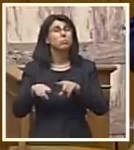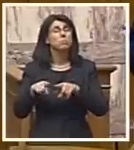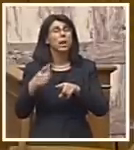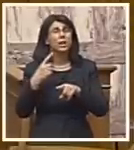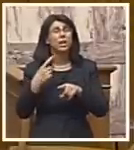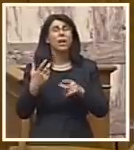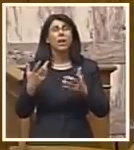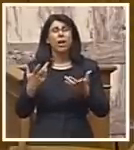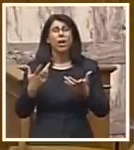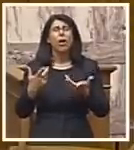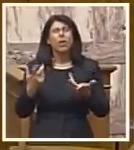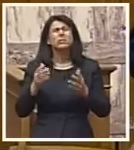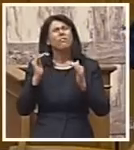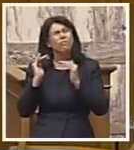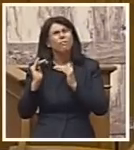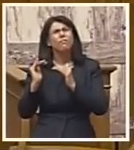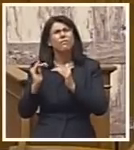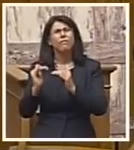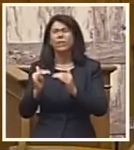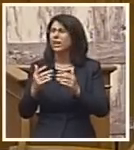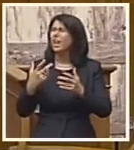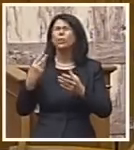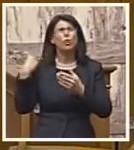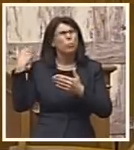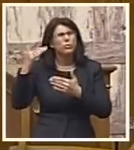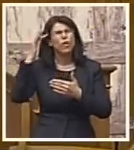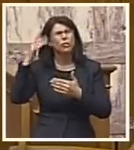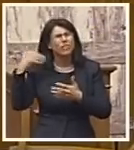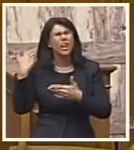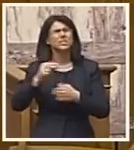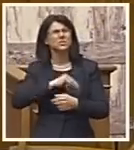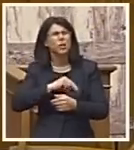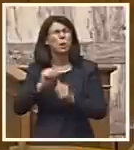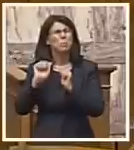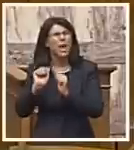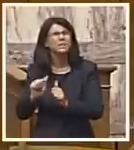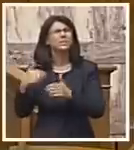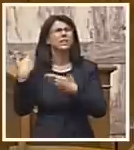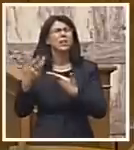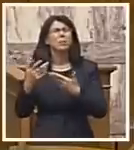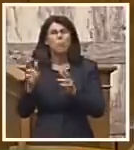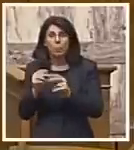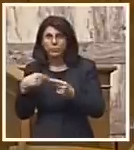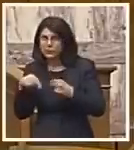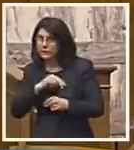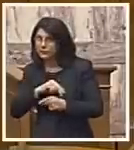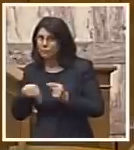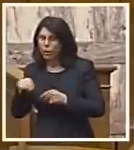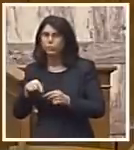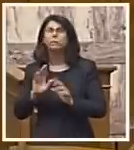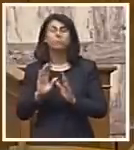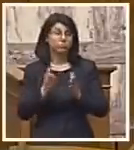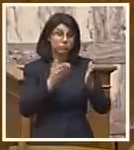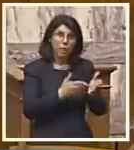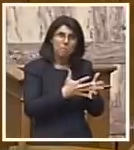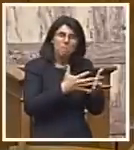σε όλα τα γνωστά, αντιλήψεις, πρακτικές, συμφέροντα, πιέσεις, μικροϋπολογισμούς μπροστά στις